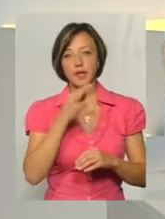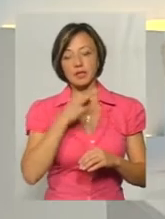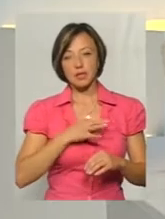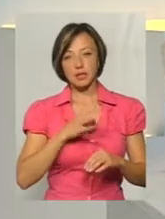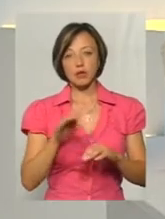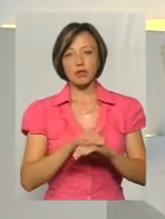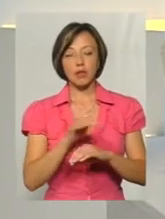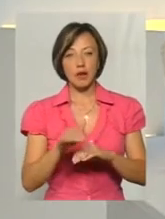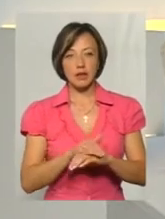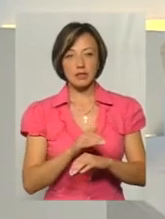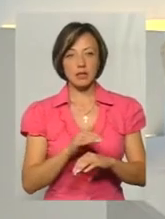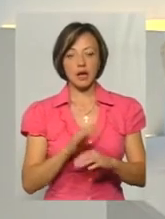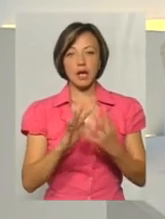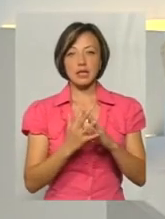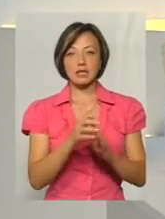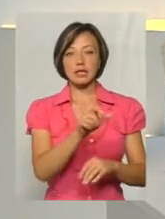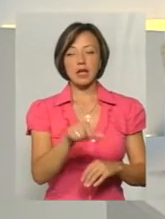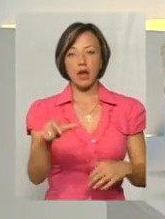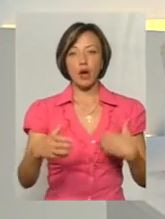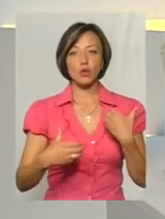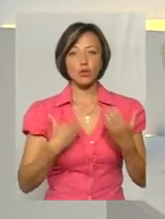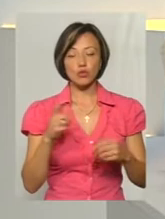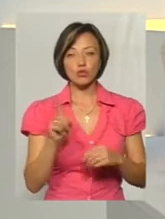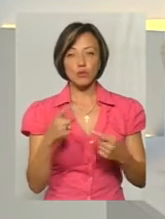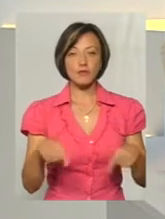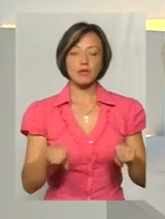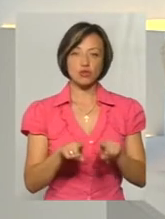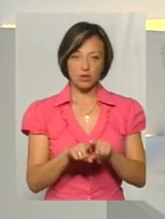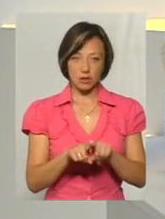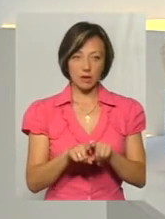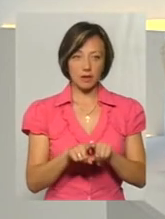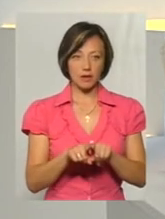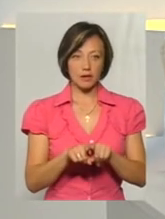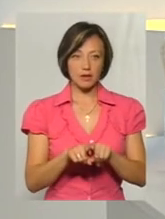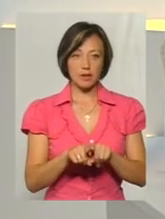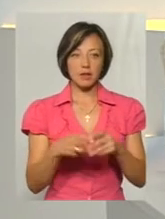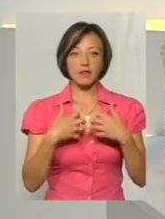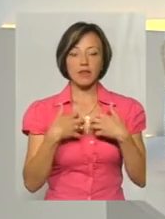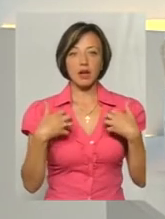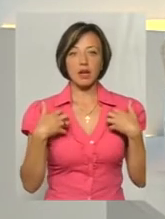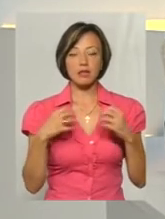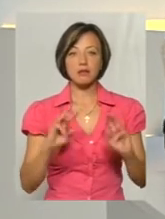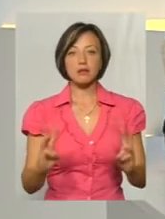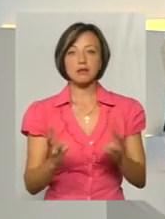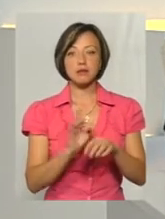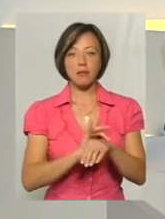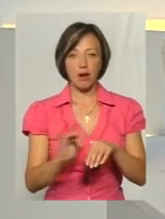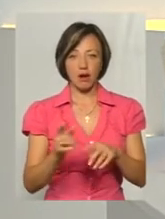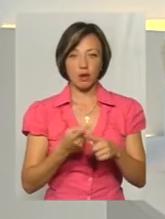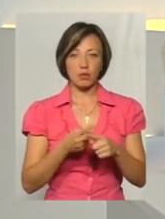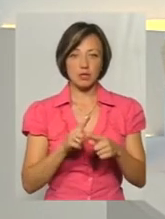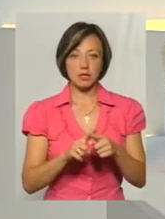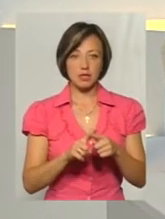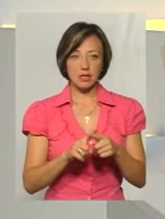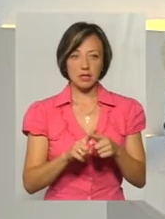ласка, селян турбує те, що все ж таки тварин саме спалюють. Це